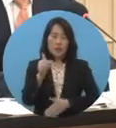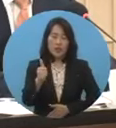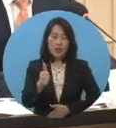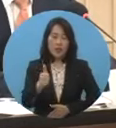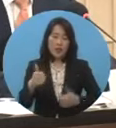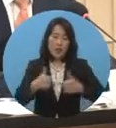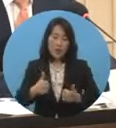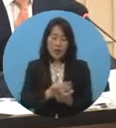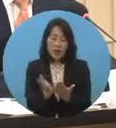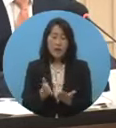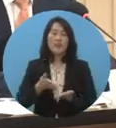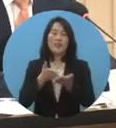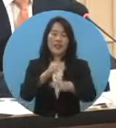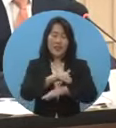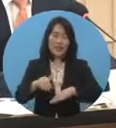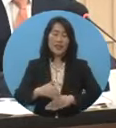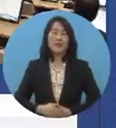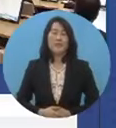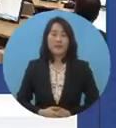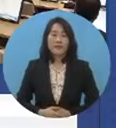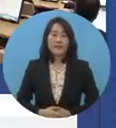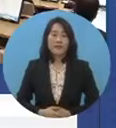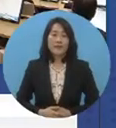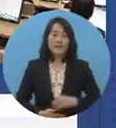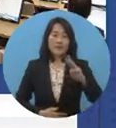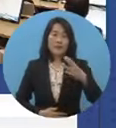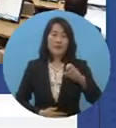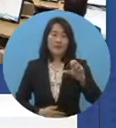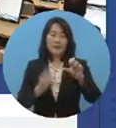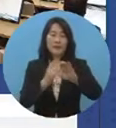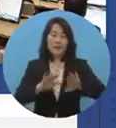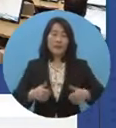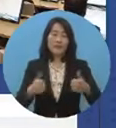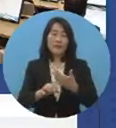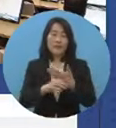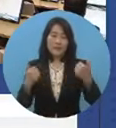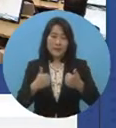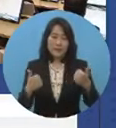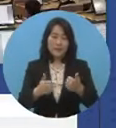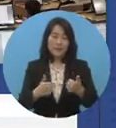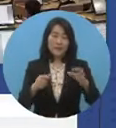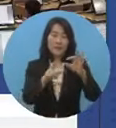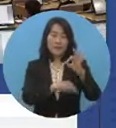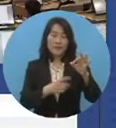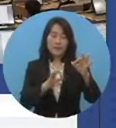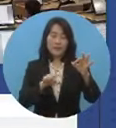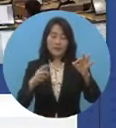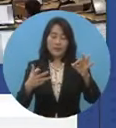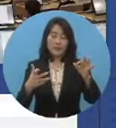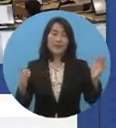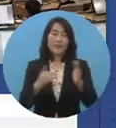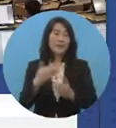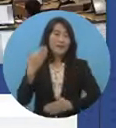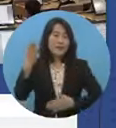협의의 안고 눈으로도 상정할 예정입니다 제 335회 전라남도의 임시회가 지난 10일부터 18일까지